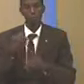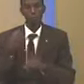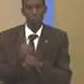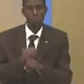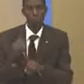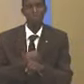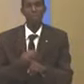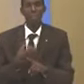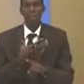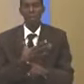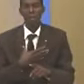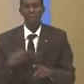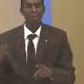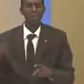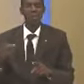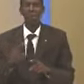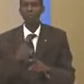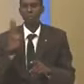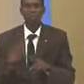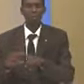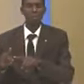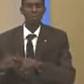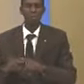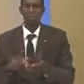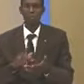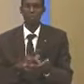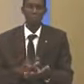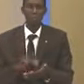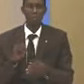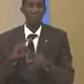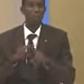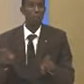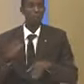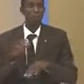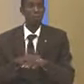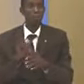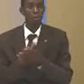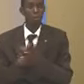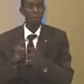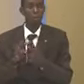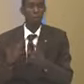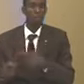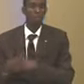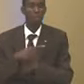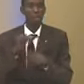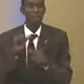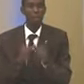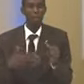d'herbe que je n'ai pas utilisé mais ce jour-là tout